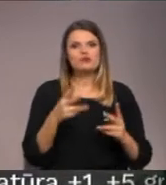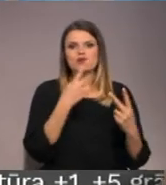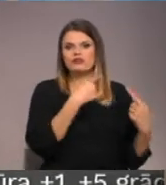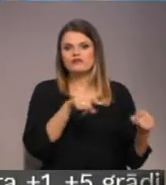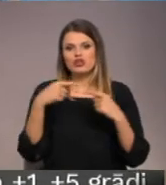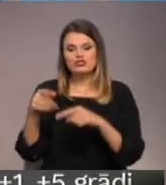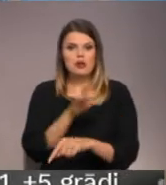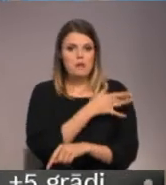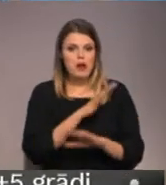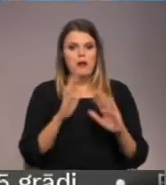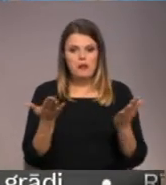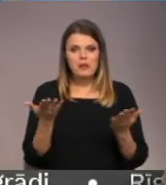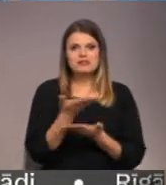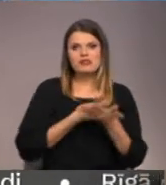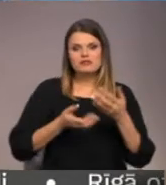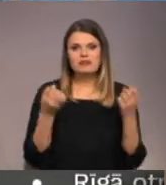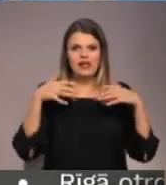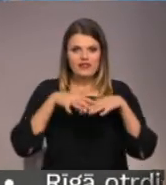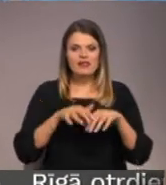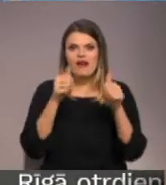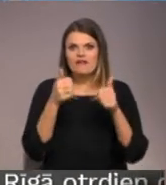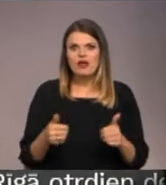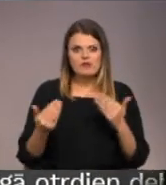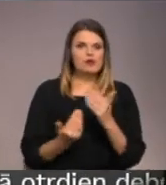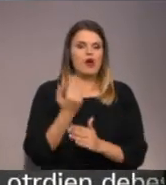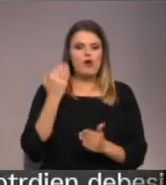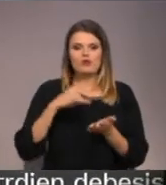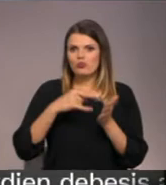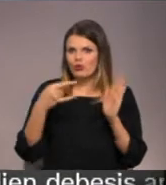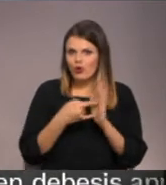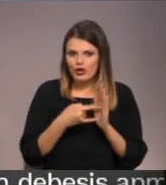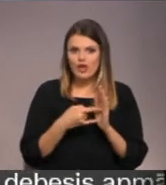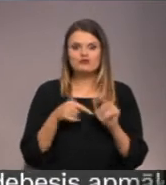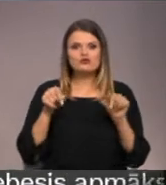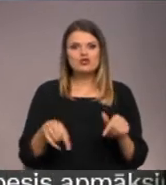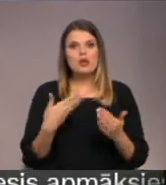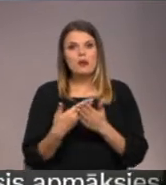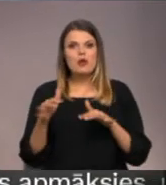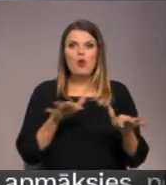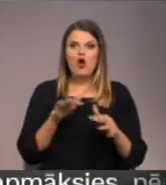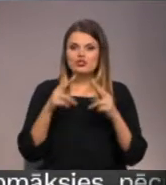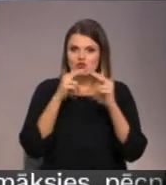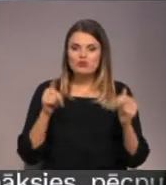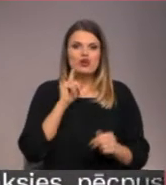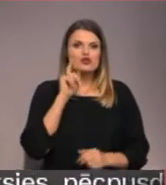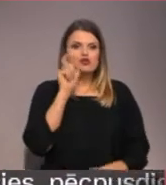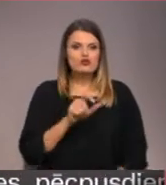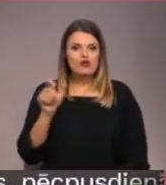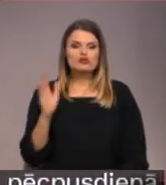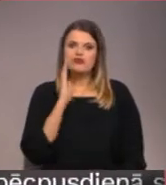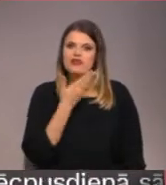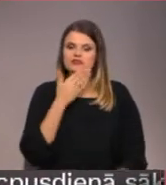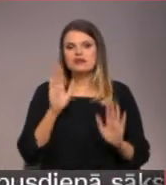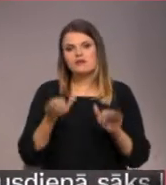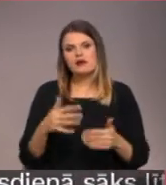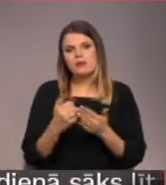atsevišķi pakalpojumi, taču būs savstarpēji integrēti, veidojot vēl nebijušu konceptu. Šeit, piemēram, organizējot nometnes, jauniešiem vasarās mēs varam